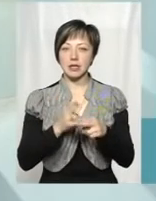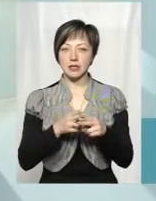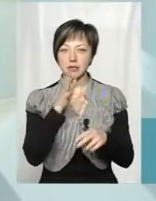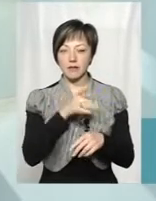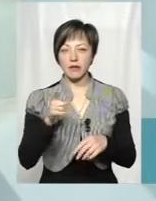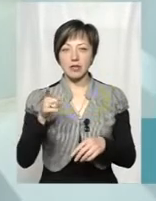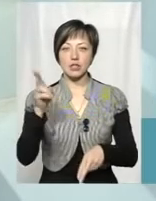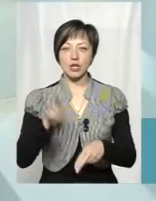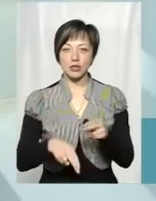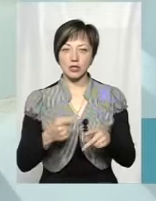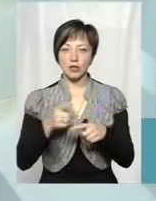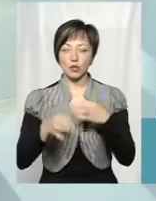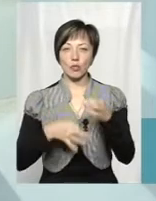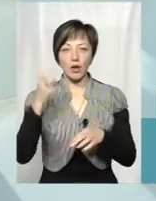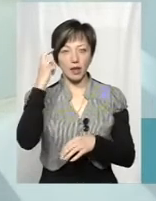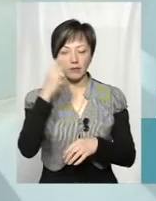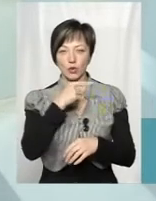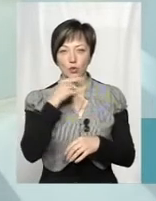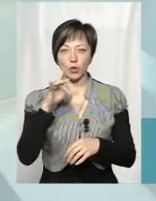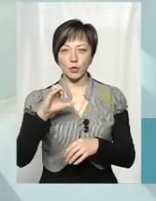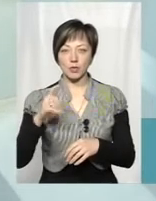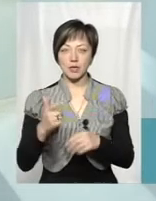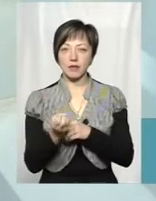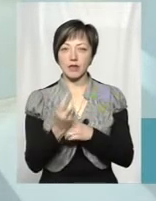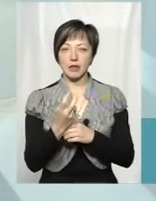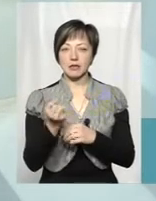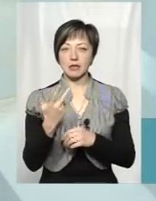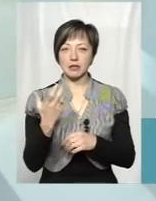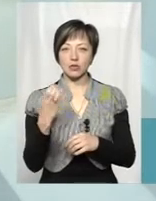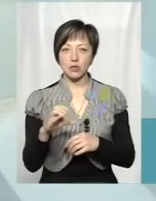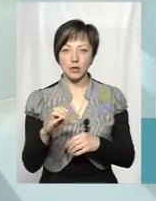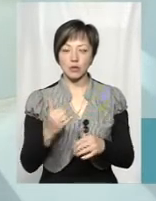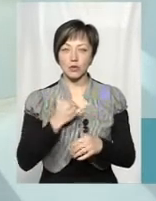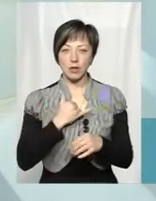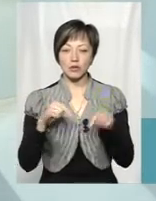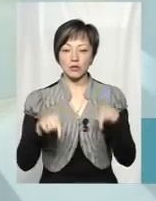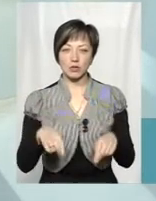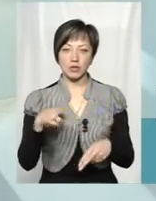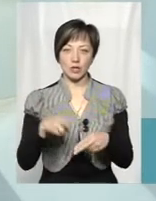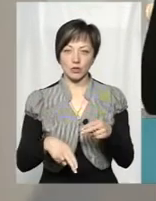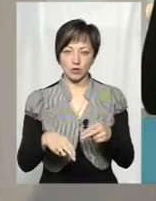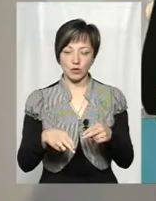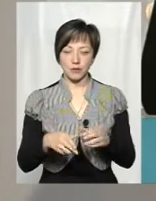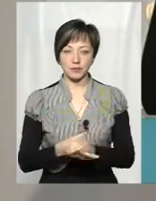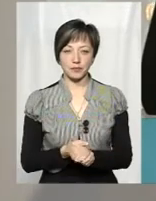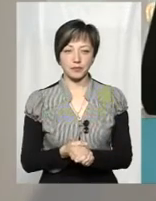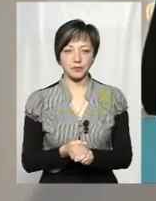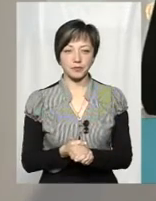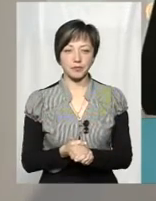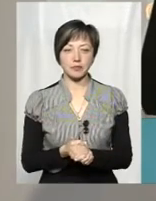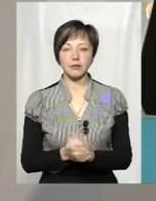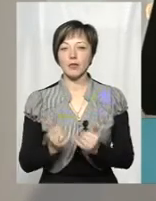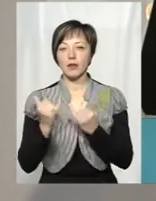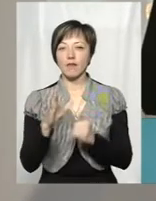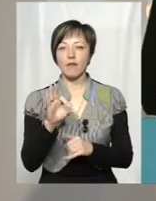це добою Київської Русі. Це 12-13 століття, в нас тут саме закінчуються кургани. Пане